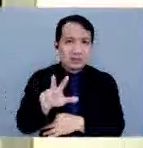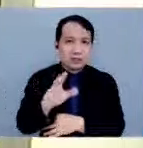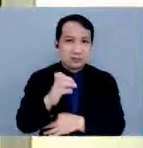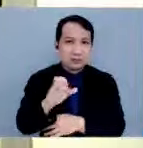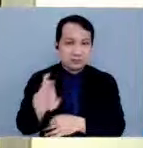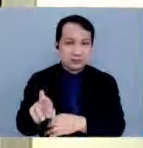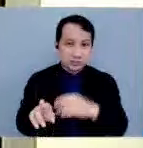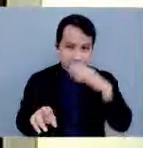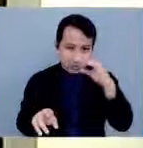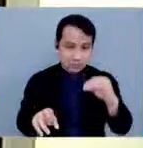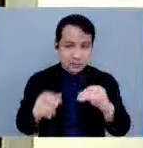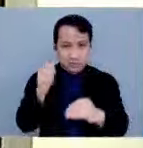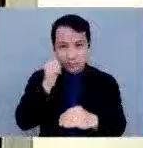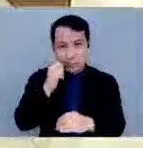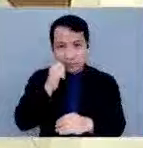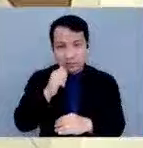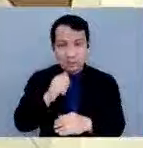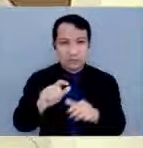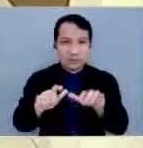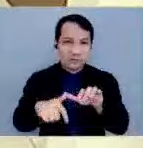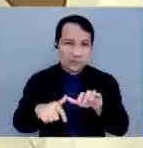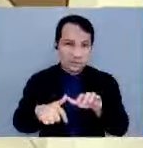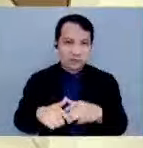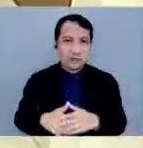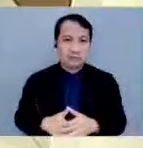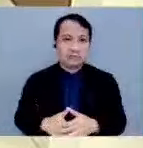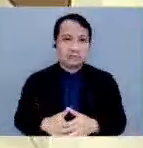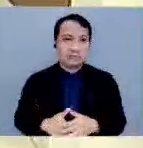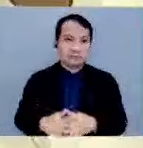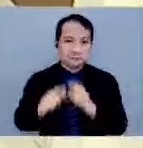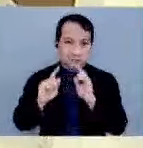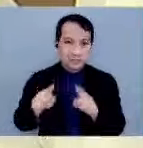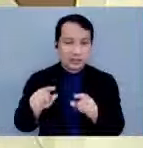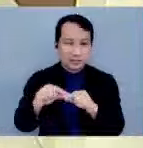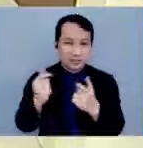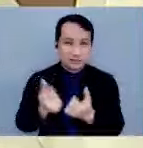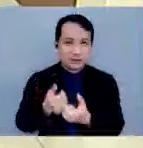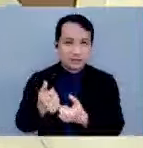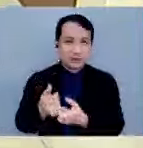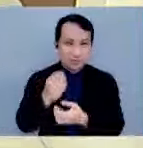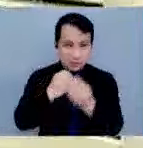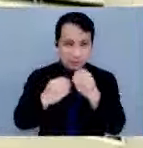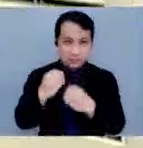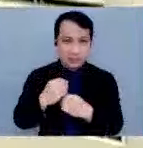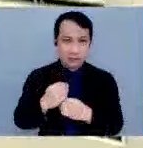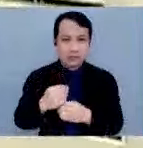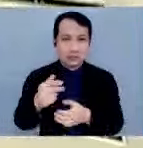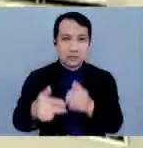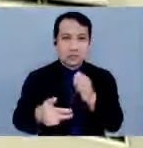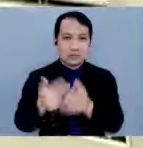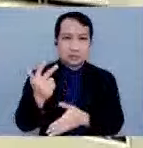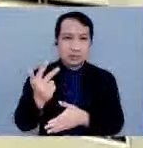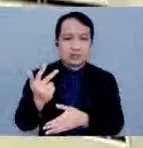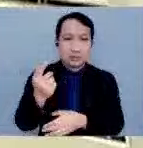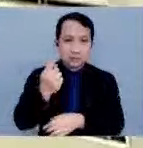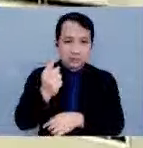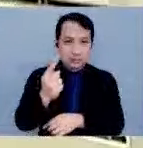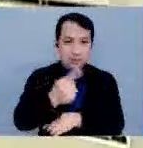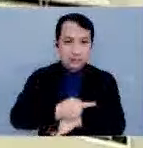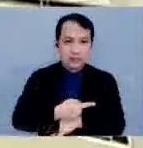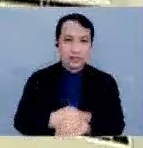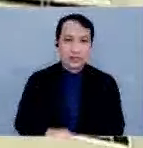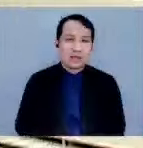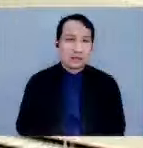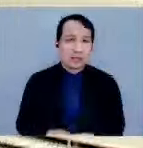lalaki, babae at PWD. Sagot din ng Kamara ang pagkain tatlong beses sa isang araw. Sa ngayon,